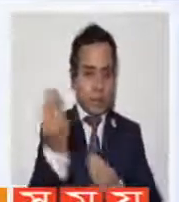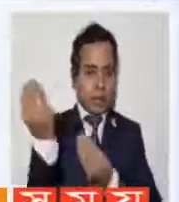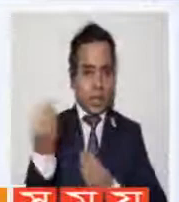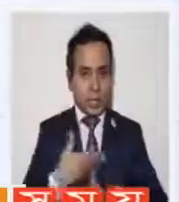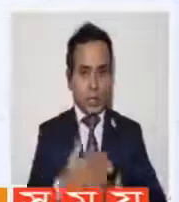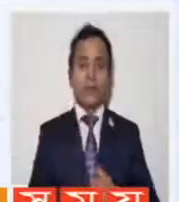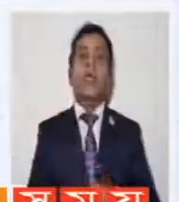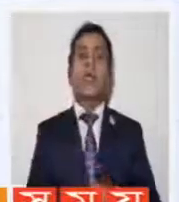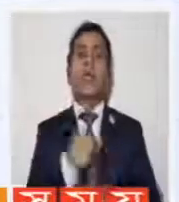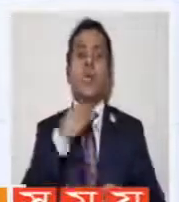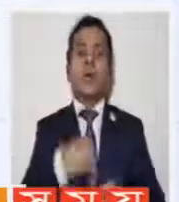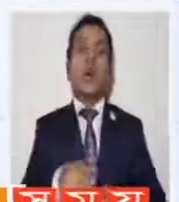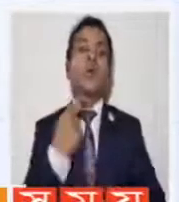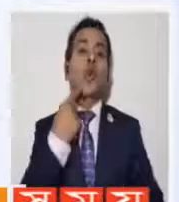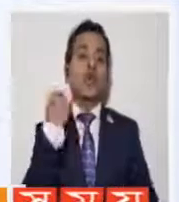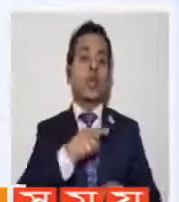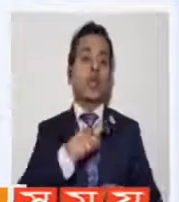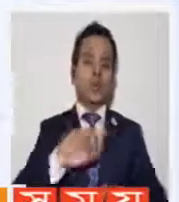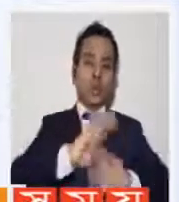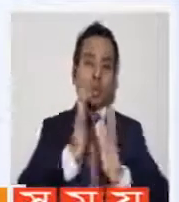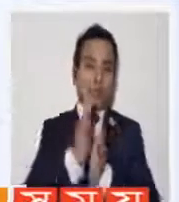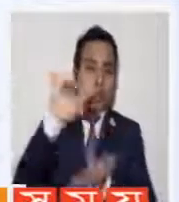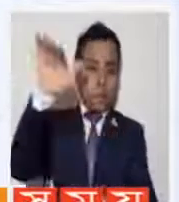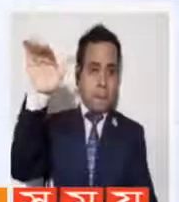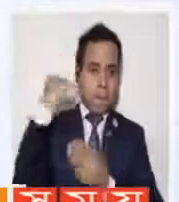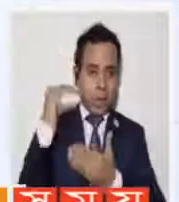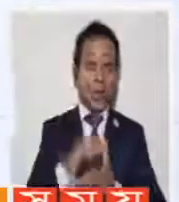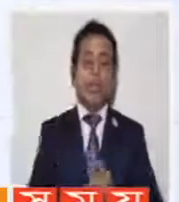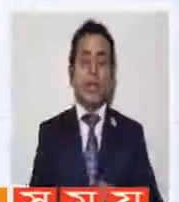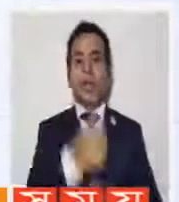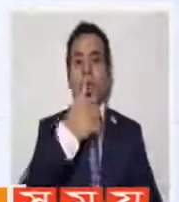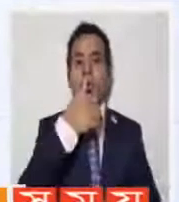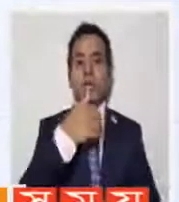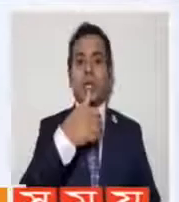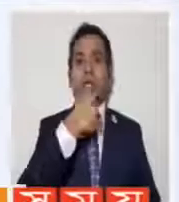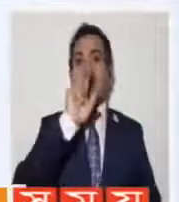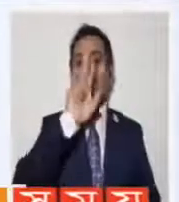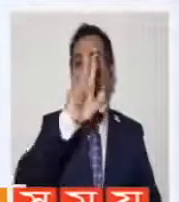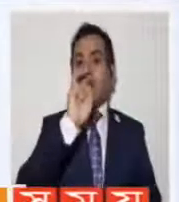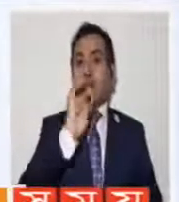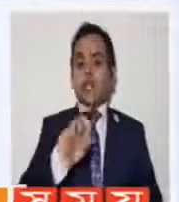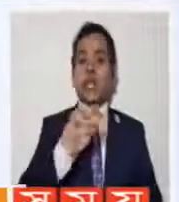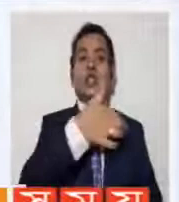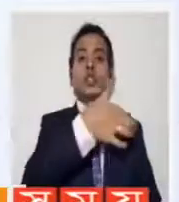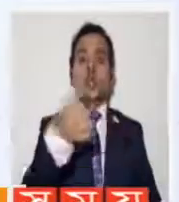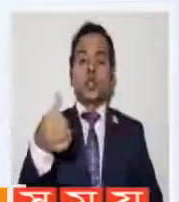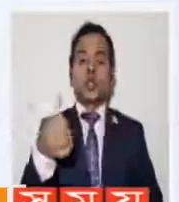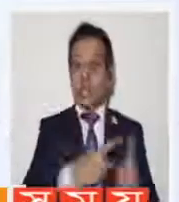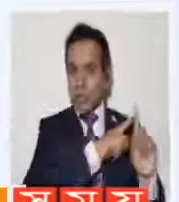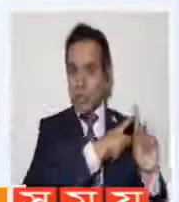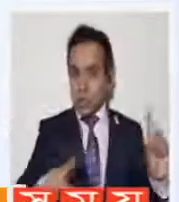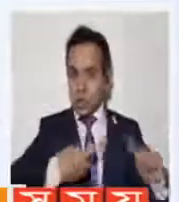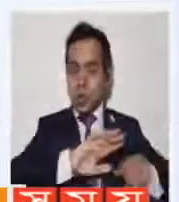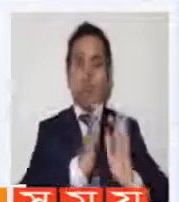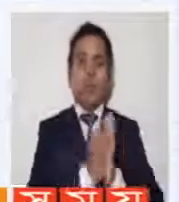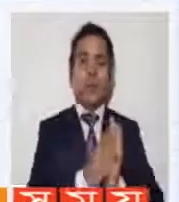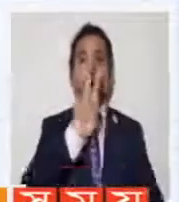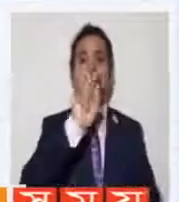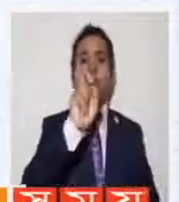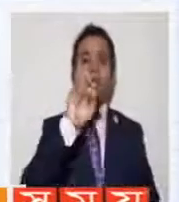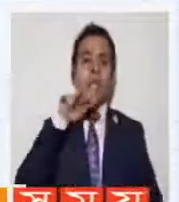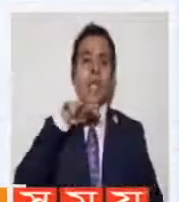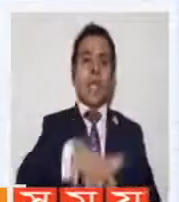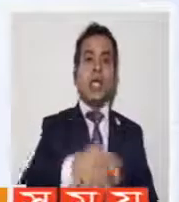MSH তারা আমাদের গত ২৪ ঘন্টায় ৩০০০০ ব্যক্তিগত সুরক্ষা সামগ্রী অনুদান হিসেবে দিয়েছেন এবং আমাদের ব্যক্তিগত সুরক্ষা সামগ্রী